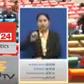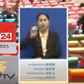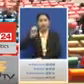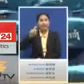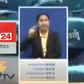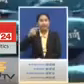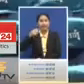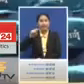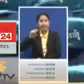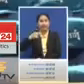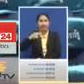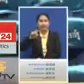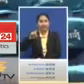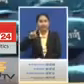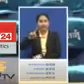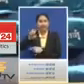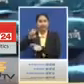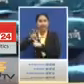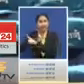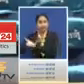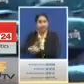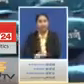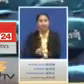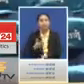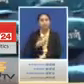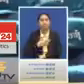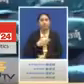าผู้แทนราษฎร